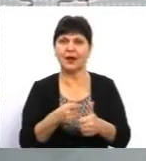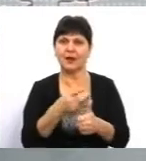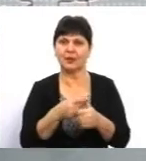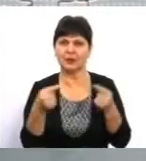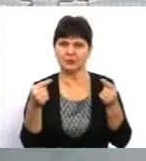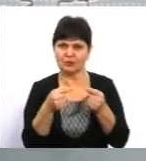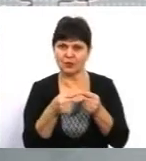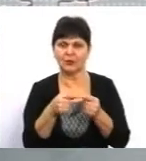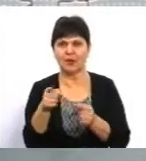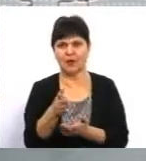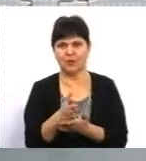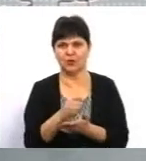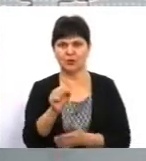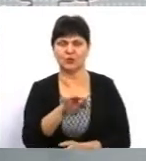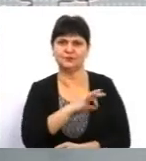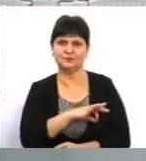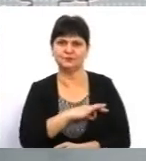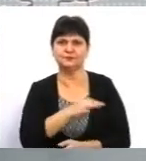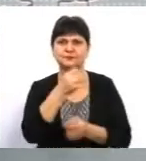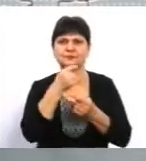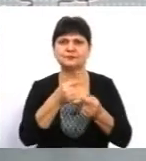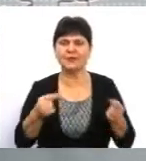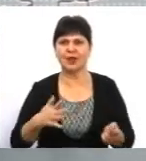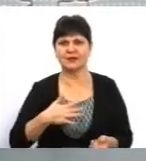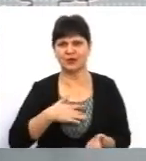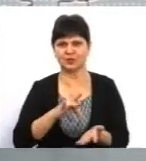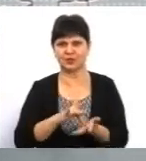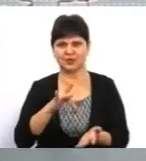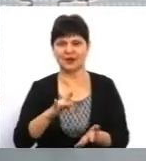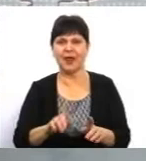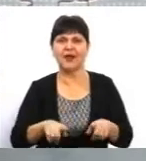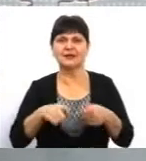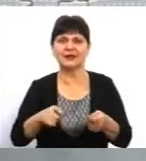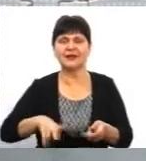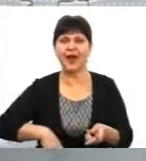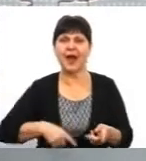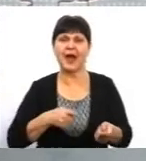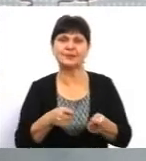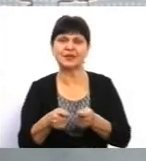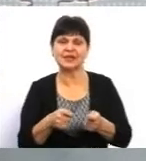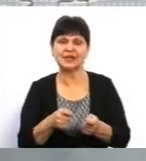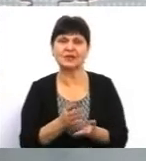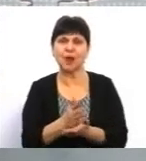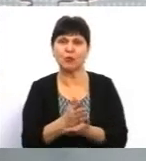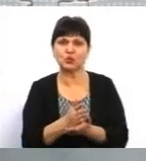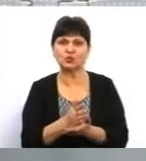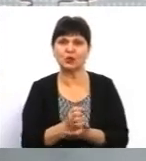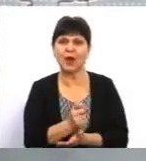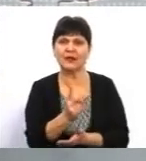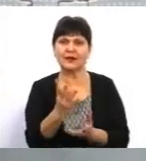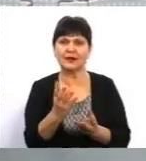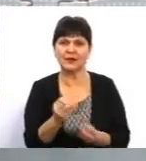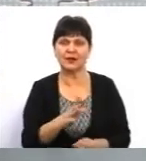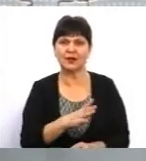тоді цією послугою можна скористатись в будь-якому нашому центрі надання адміністративних послуг «Прозорий офіс». Декілька днів назад це був